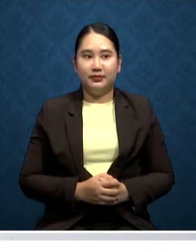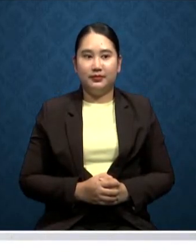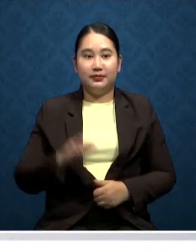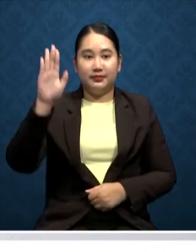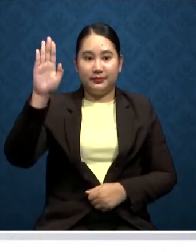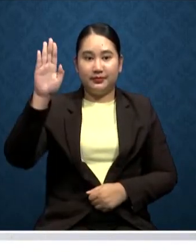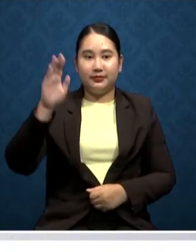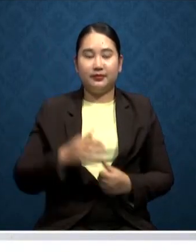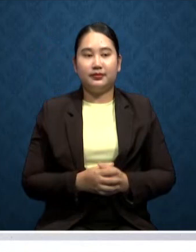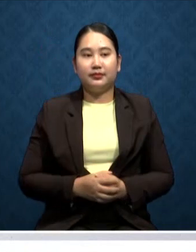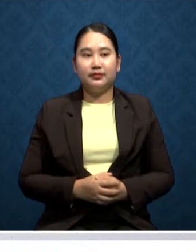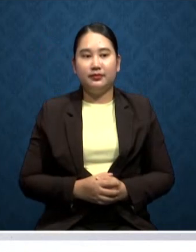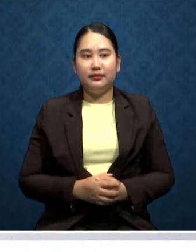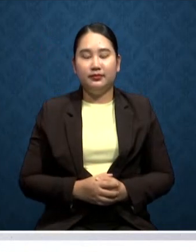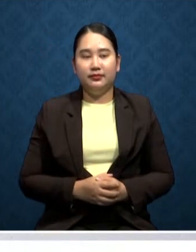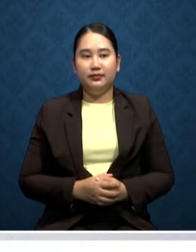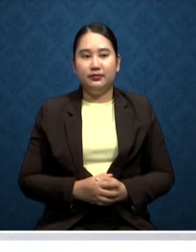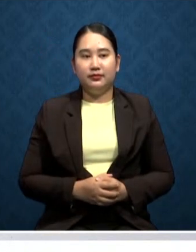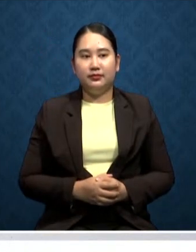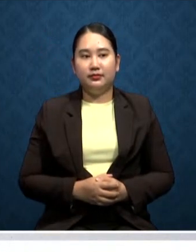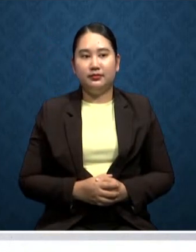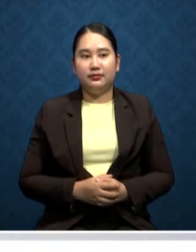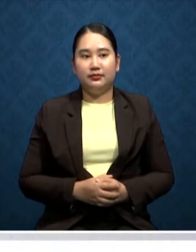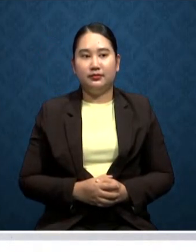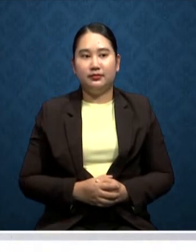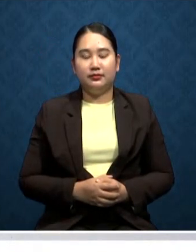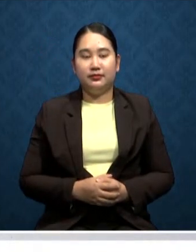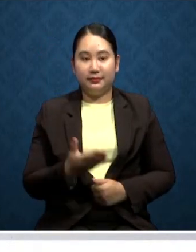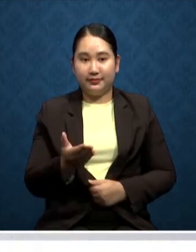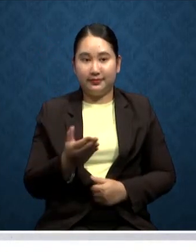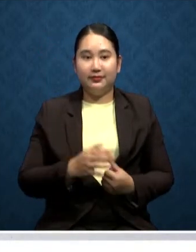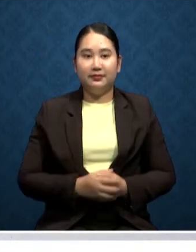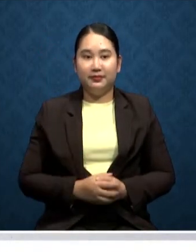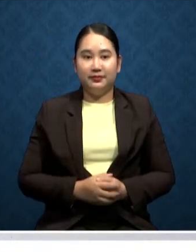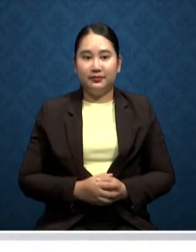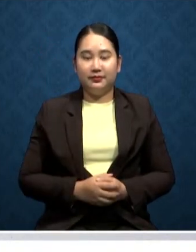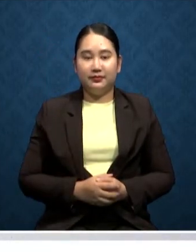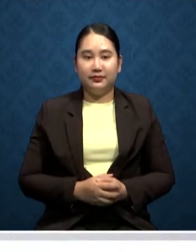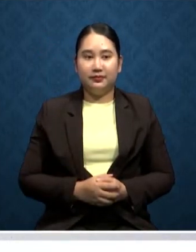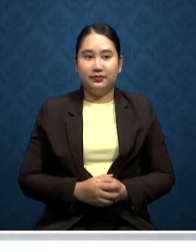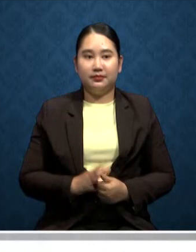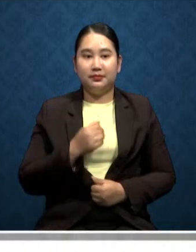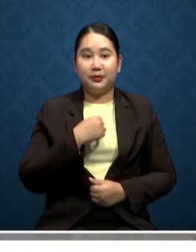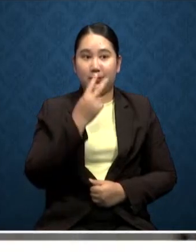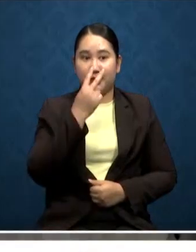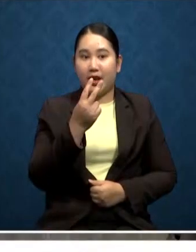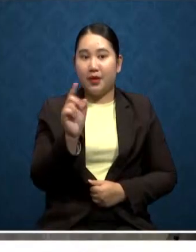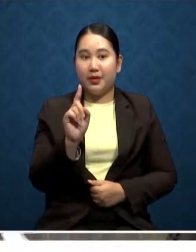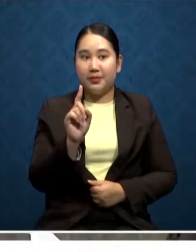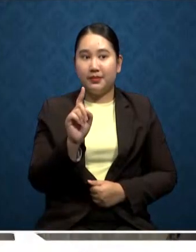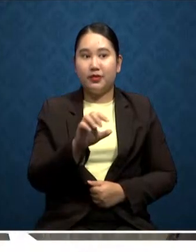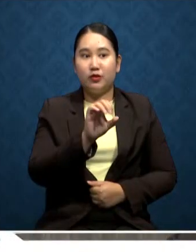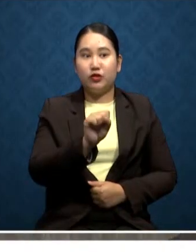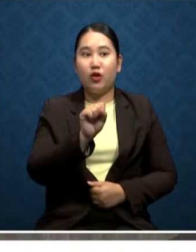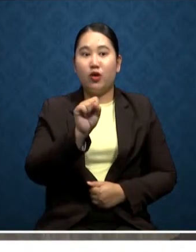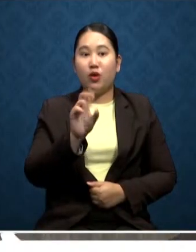ท่านประธานครับขออนุญาตครับ ท่านดอลเซต ครับท่านดอลเซตเชิญครับเชิญนะเชิญ ผมเห็นว่าวันนี้มีสมาชิกหล